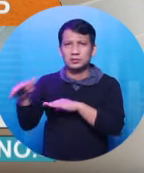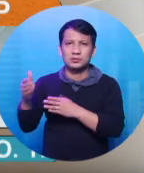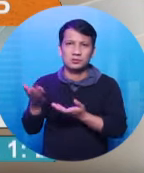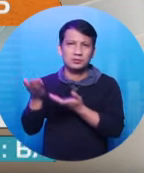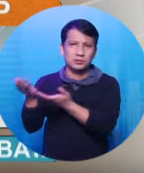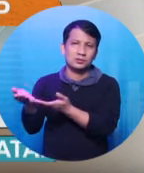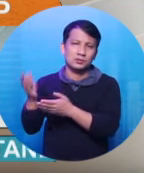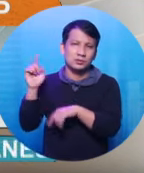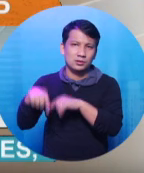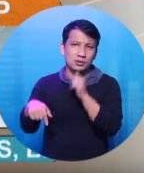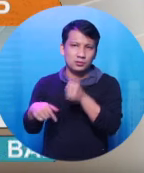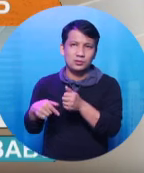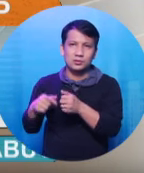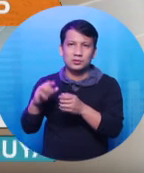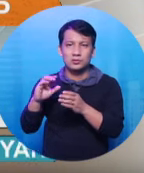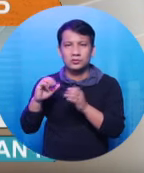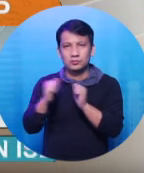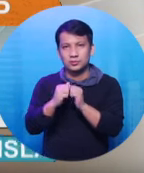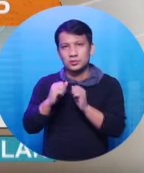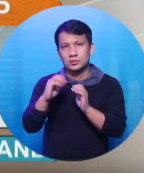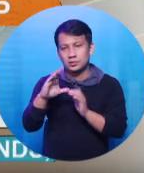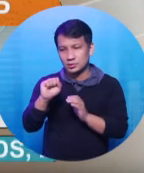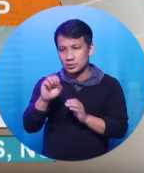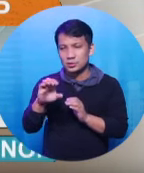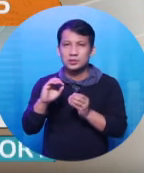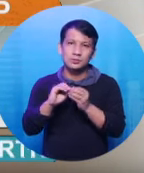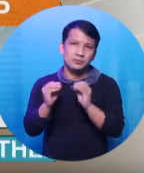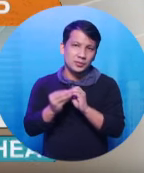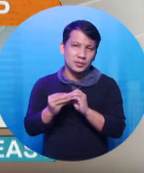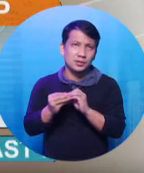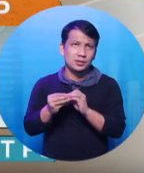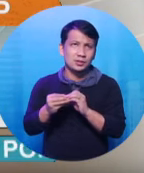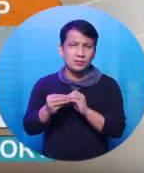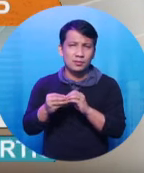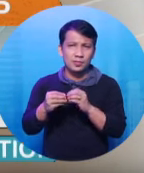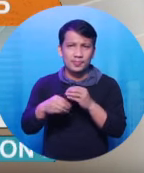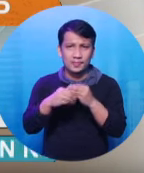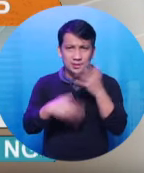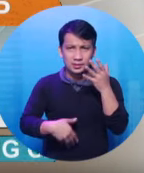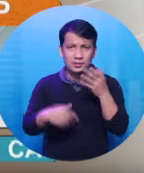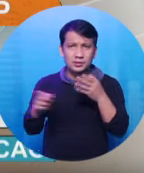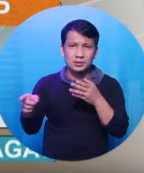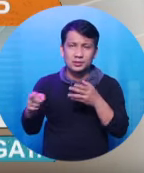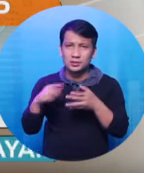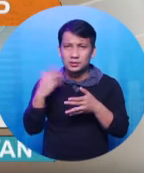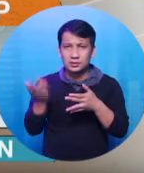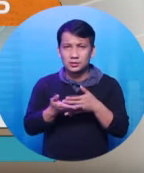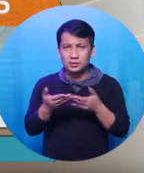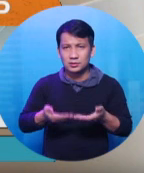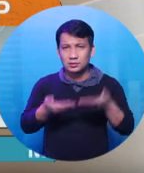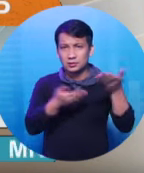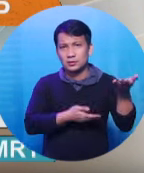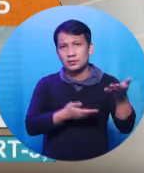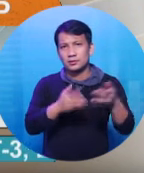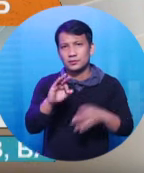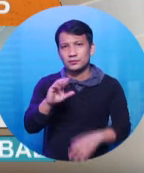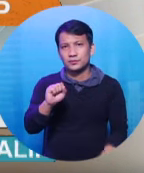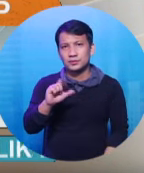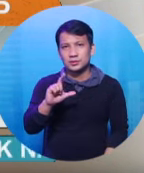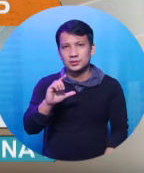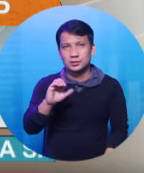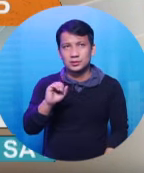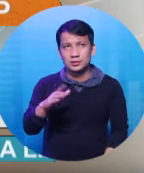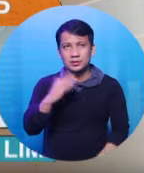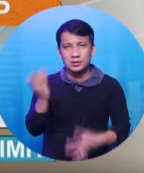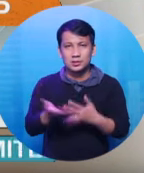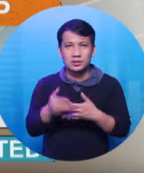ipoprovide sa kanila with case number po yun. Sige po, yung salaysay po na isinumite sa piskalya, bigyan